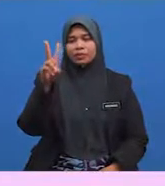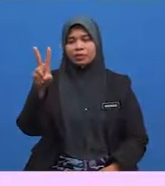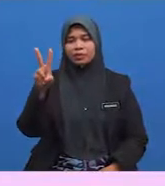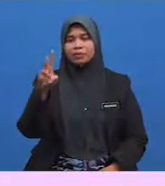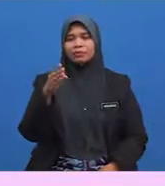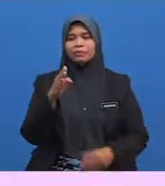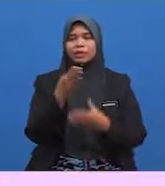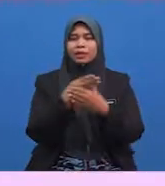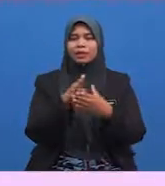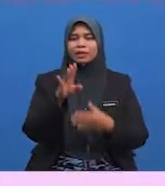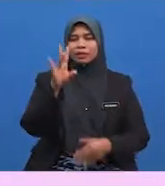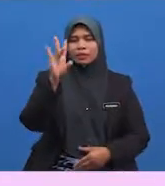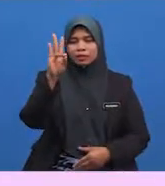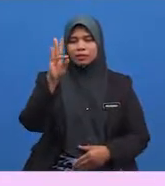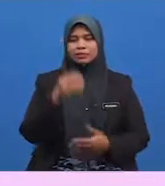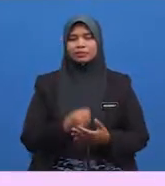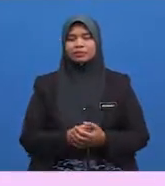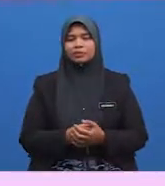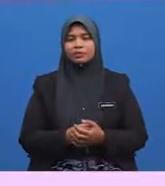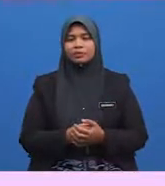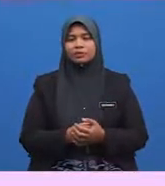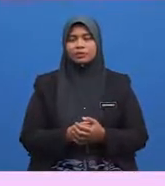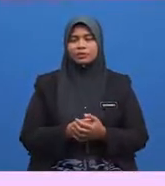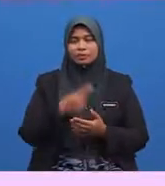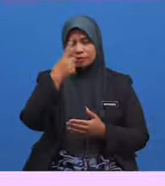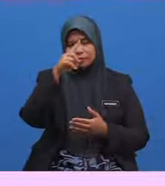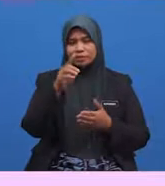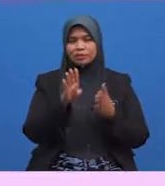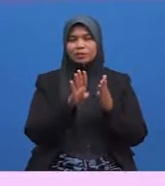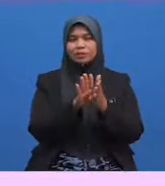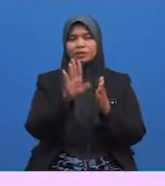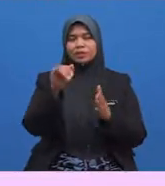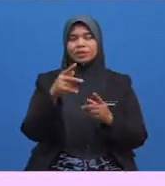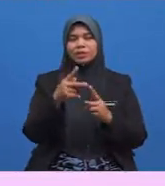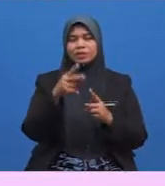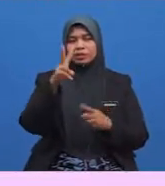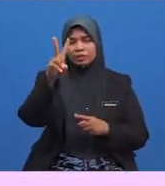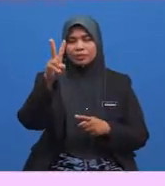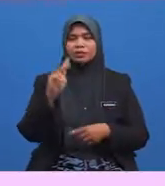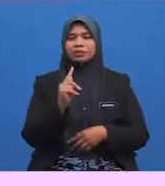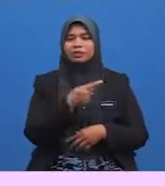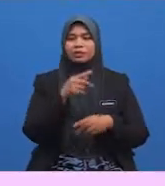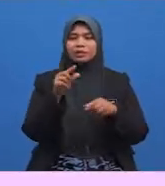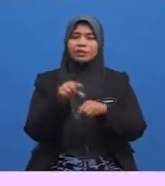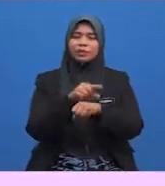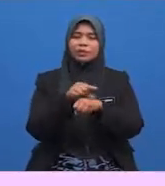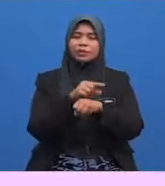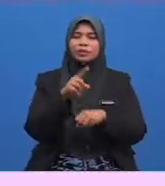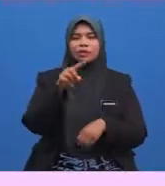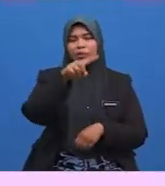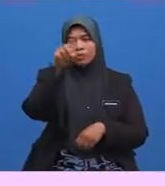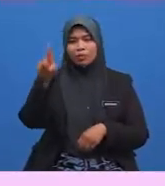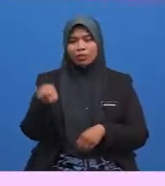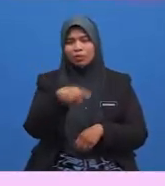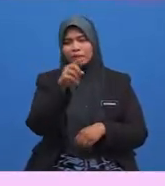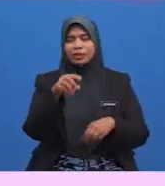22/7. Untuk aktiviti pembuktian yang kedua, kita menggunakan roda basikal.